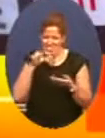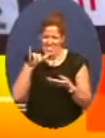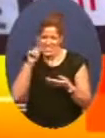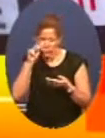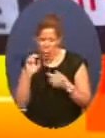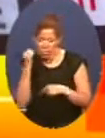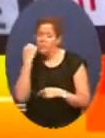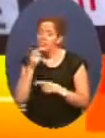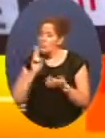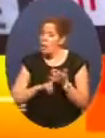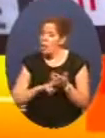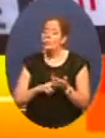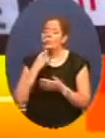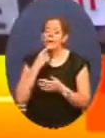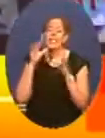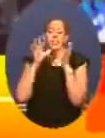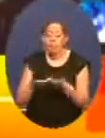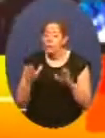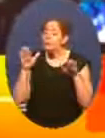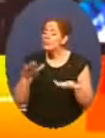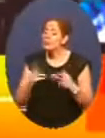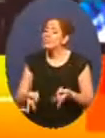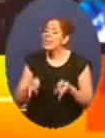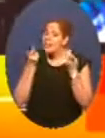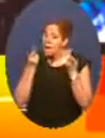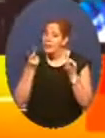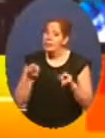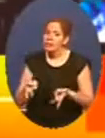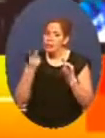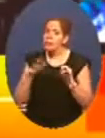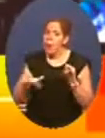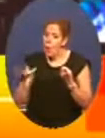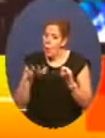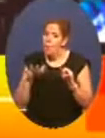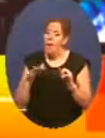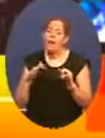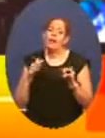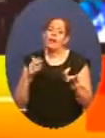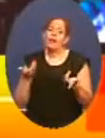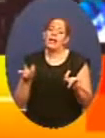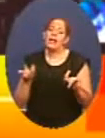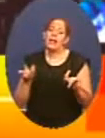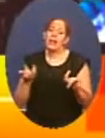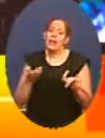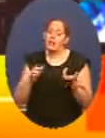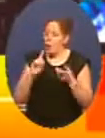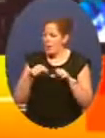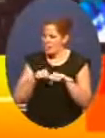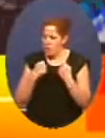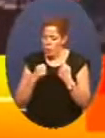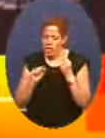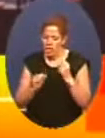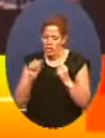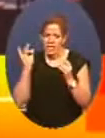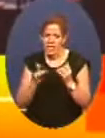אומרת, האנטישמיות המוסלמית היא קיימת. זאת עובדה, היא קיימת באירופה, וכפי שהזכרת מקודם, כל התקריות הקשות נגד